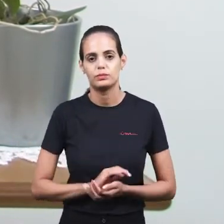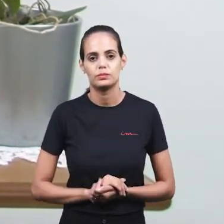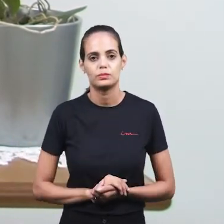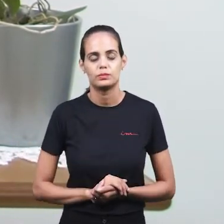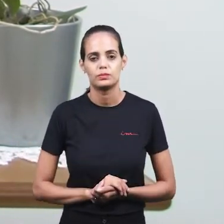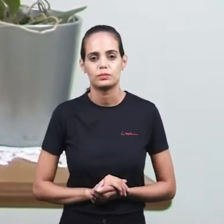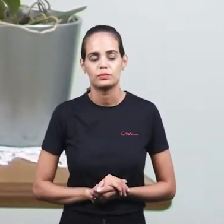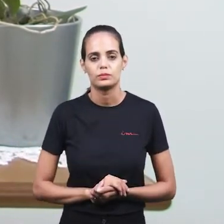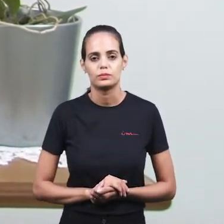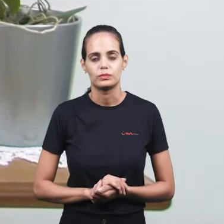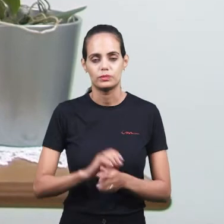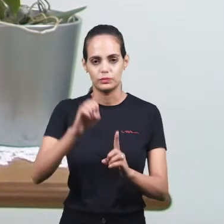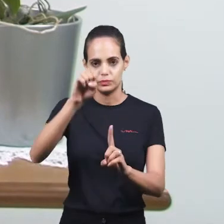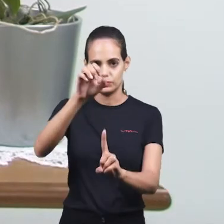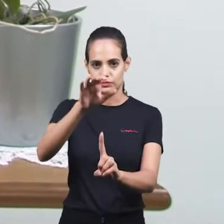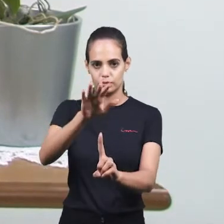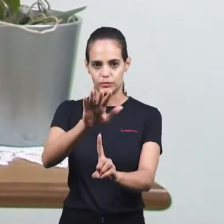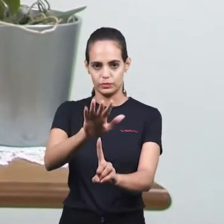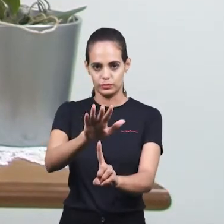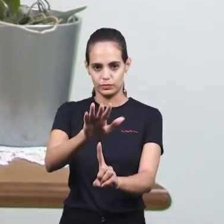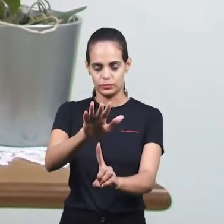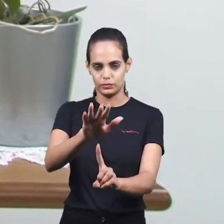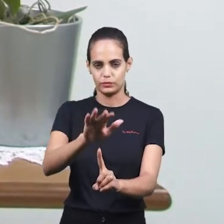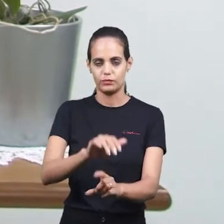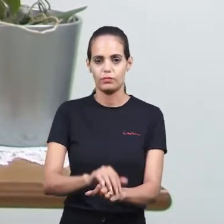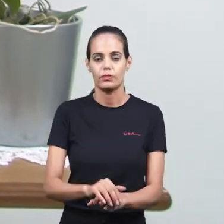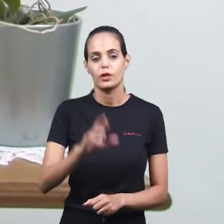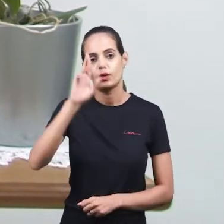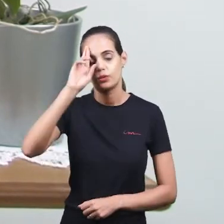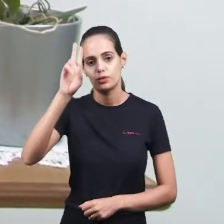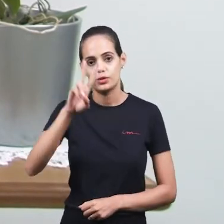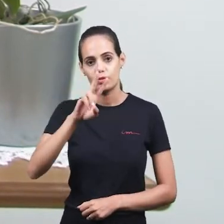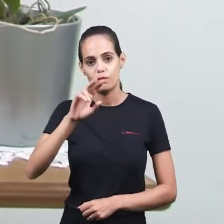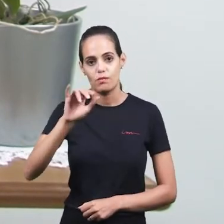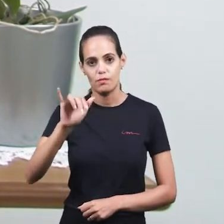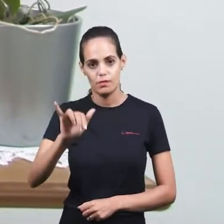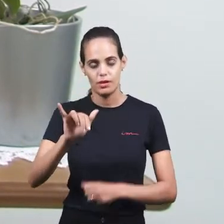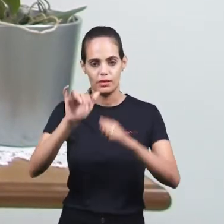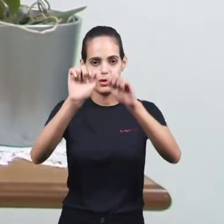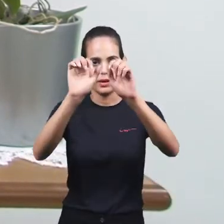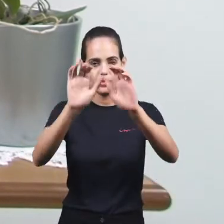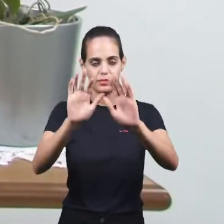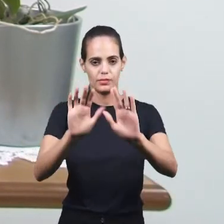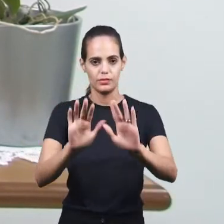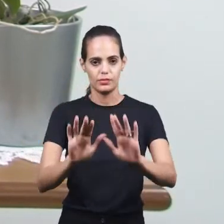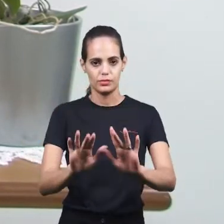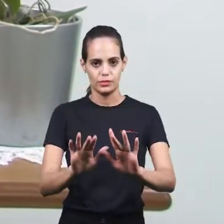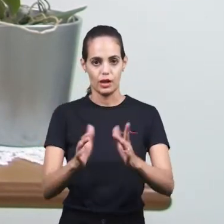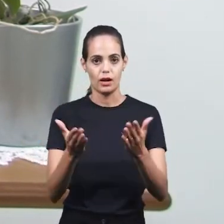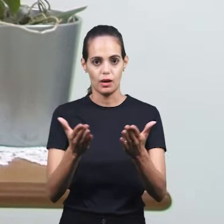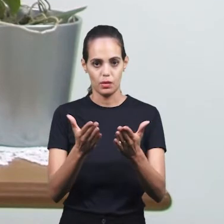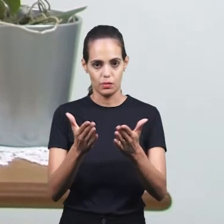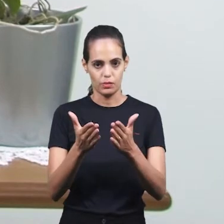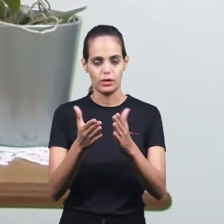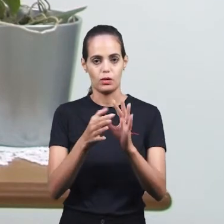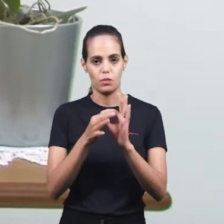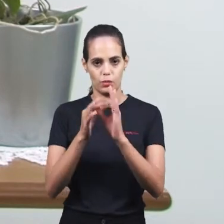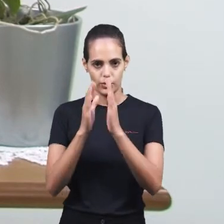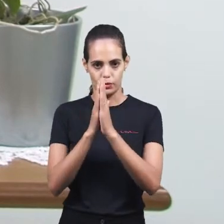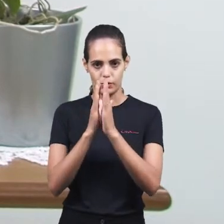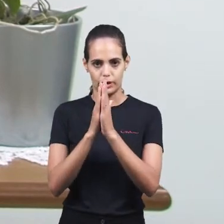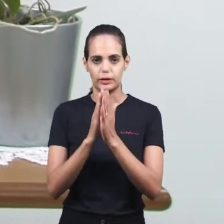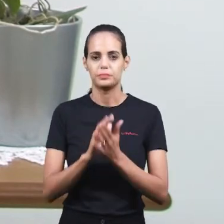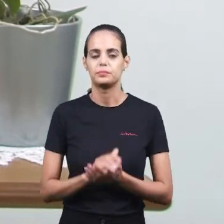сразу за молитвой мы помолимся также апостольским благословением. Давайте закроем наши глаза. Бог наш и Отец,